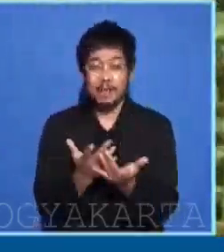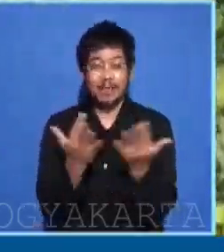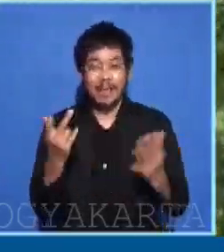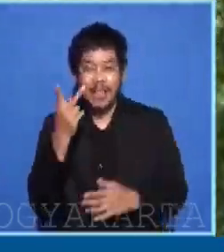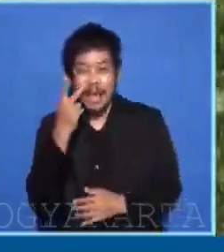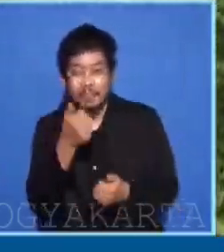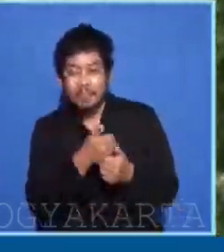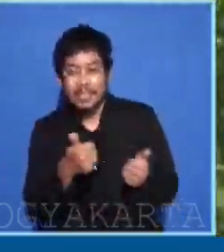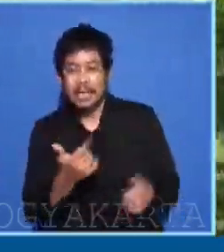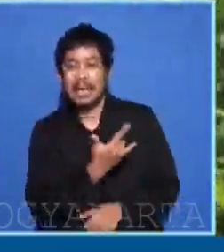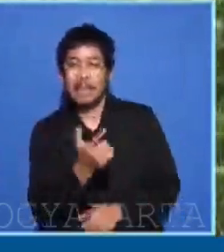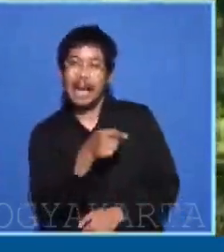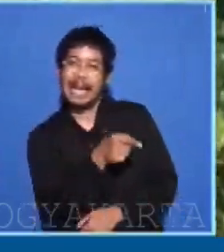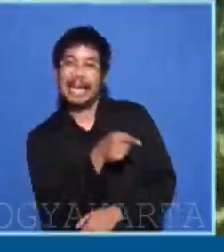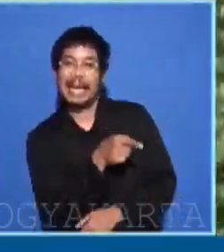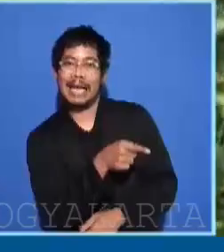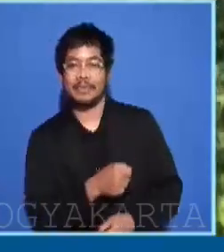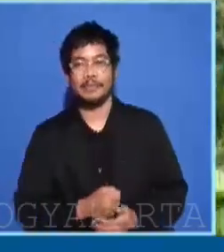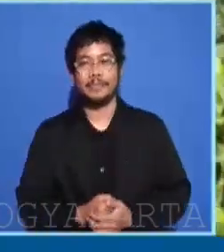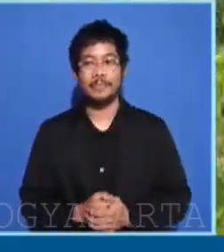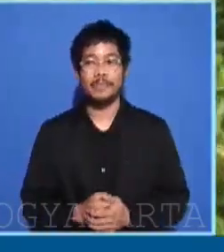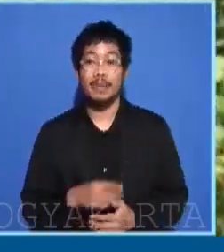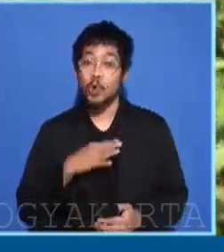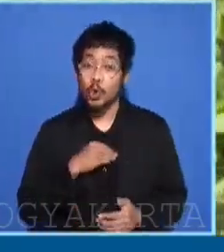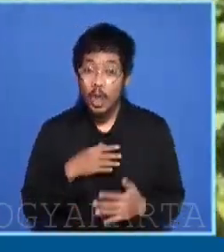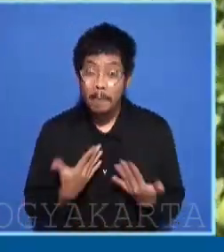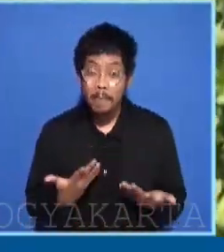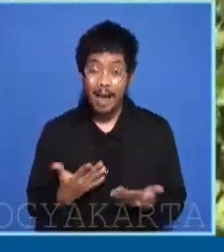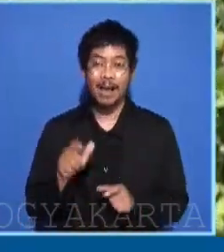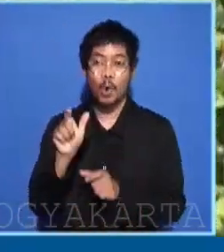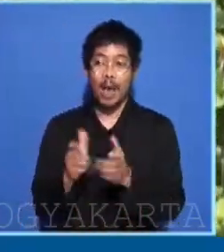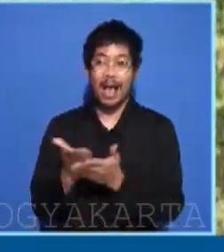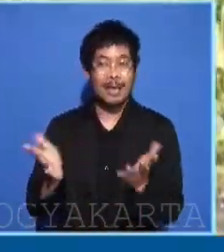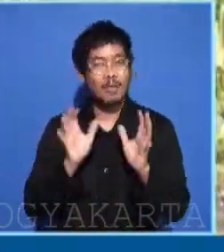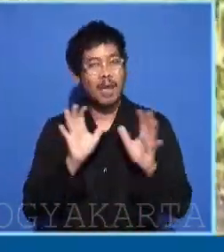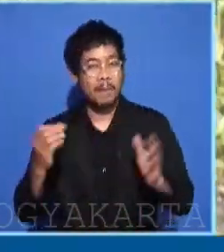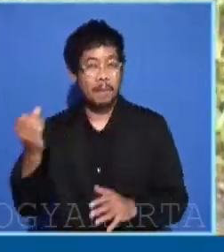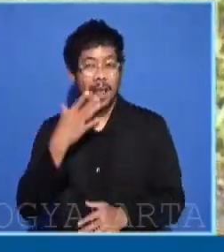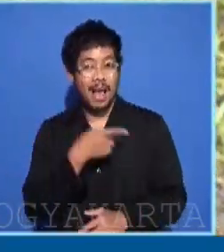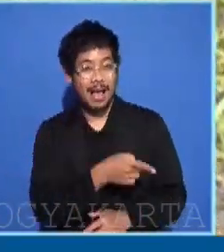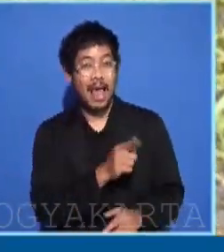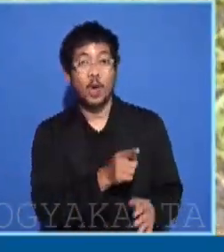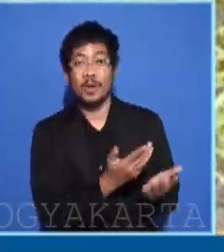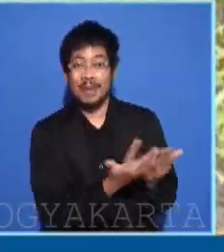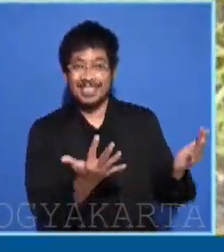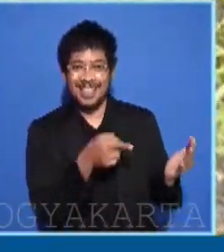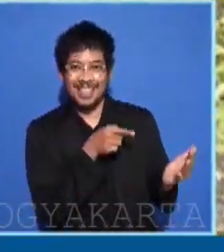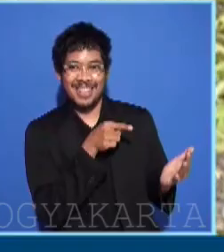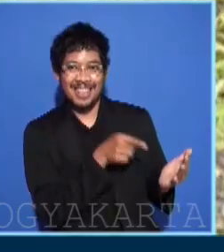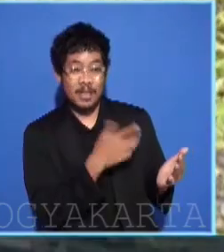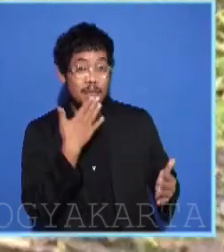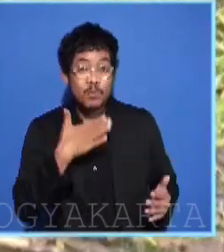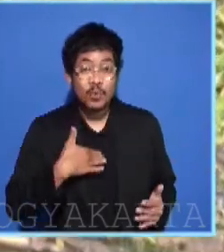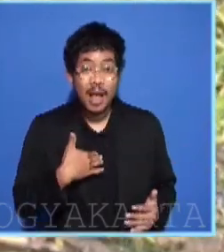sakiwa tengenipun miturut wargo ingalak Menik Tans kathah wargo masyarakat ingkang gad kabetulen